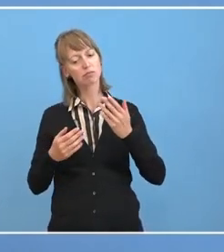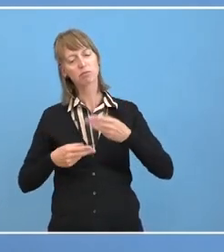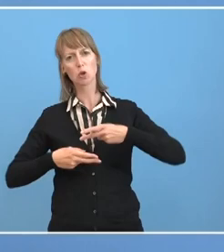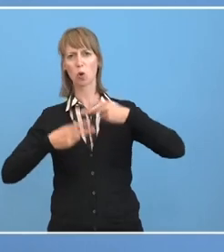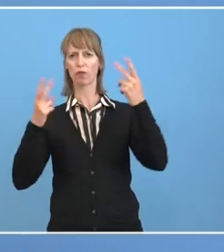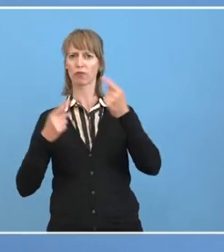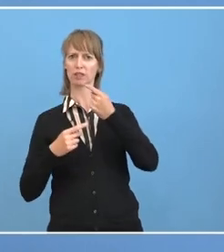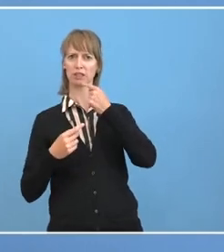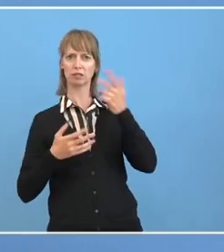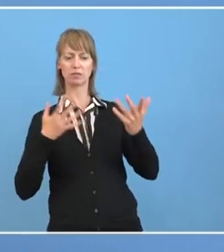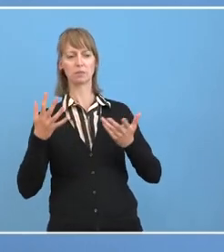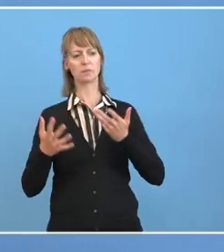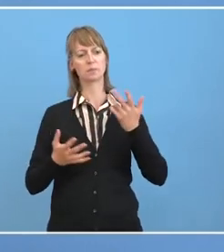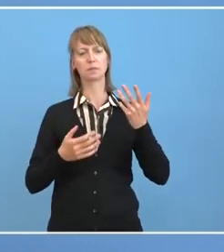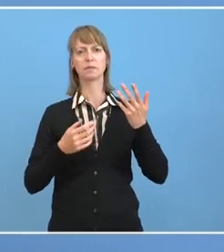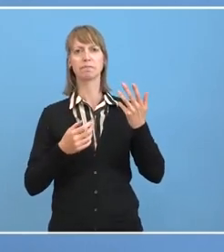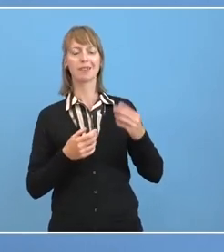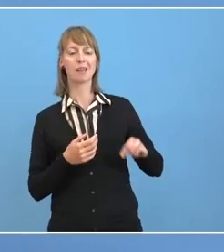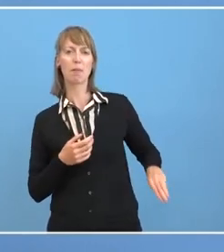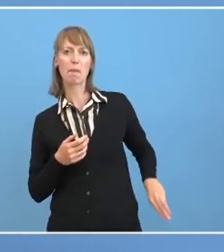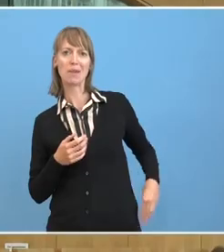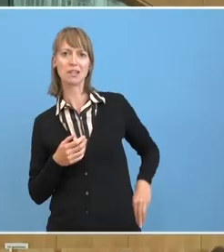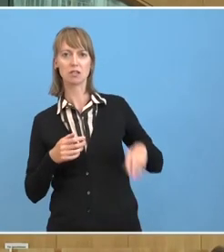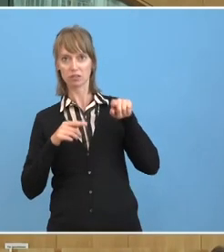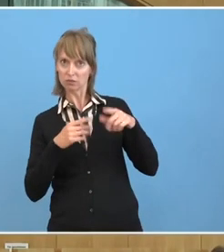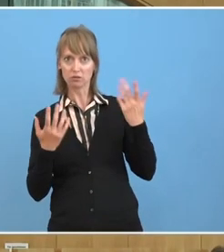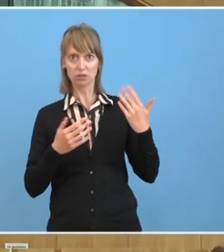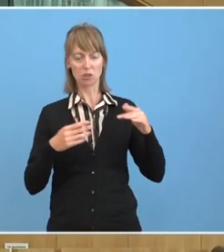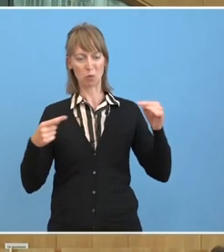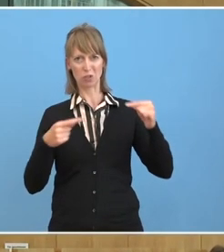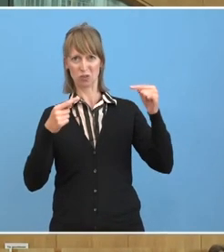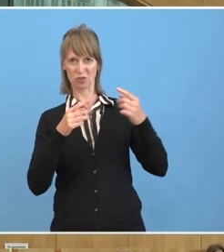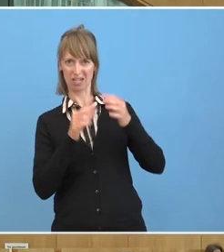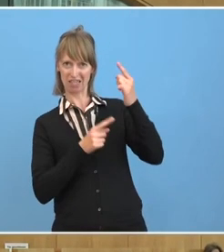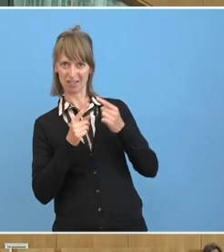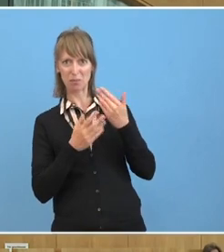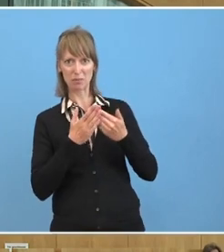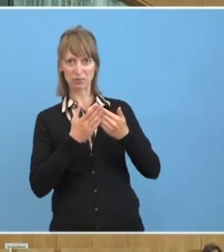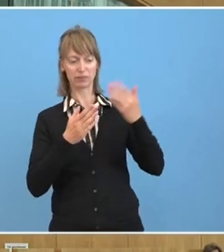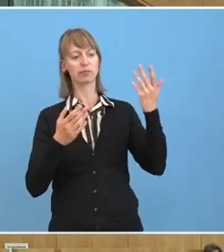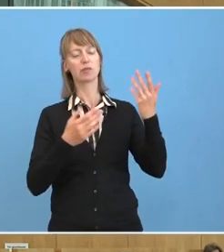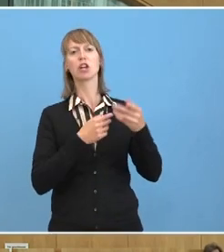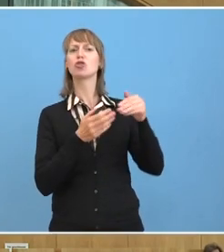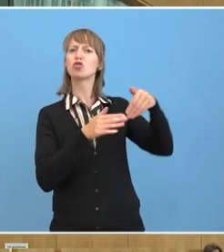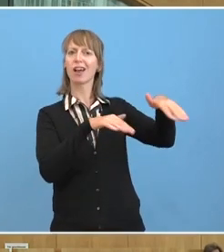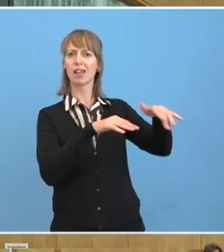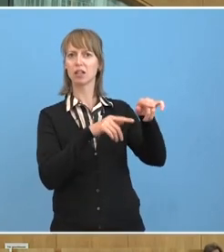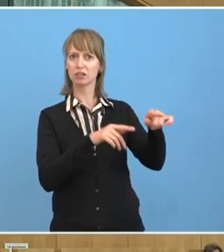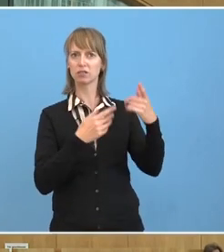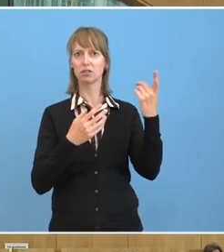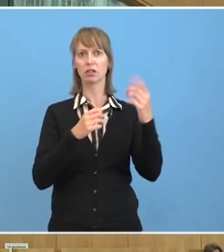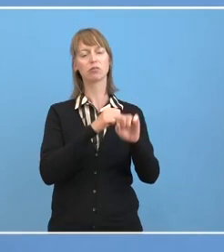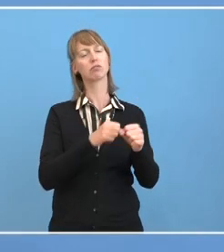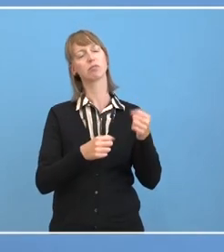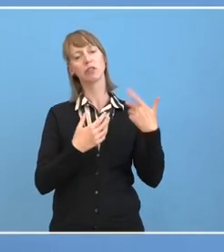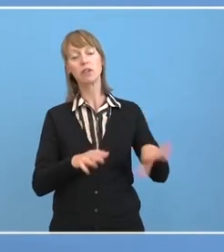Regimes, der Führung in Minsk wieder spürbar steigt. Das gilt für die Entlassung von Streikenden in den Betrieben. Das gilt auch für